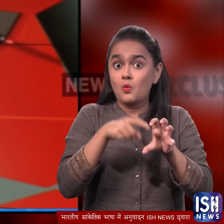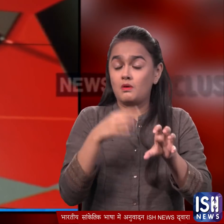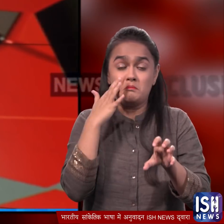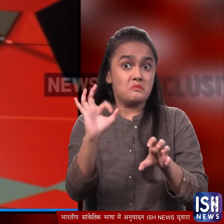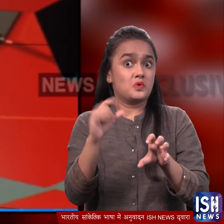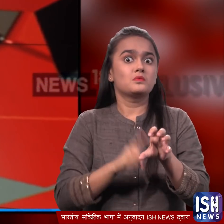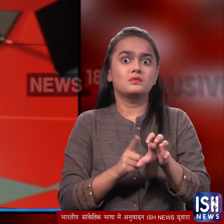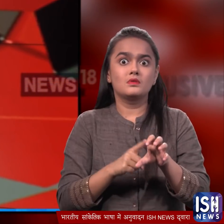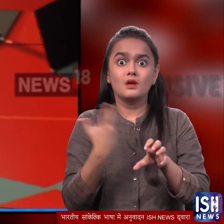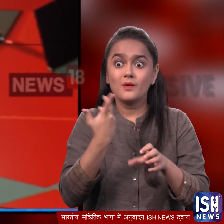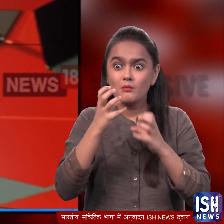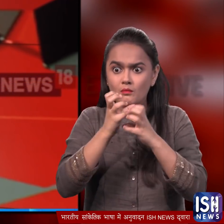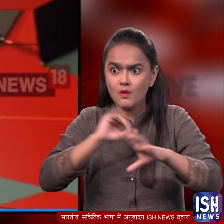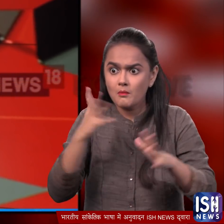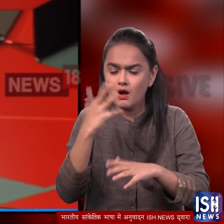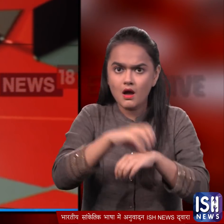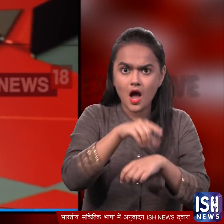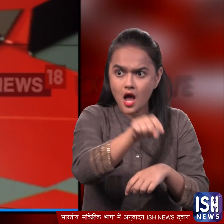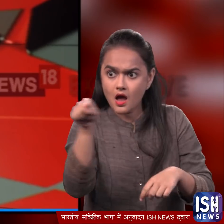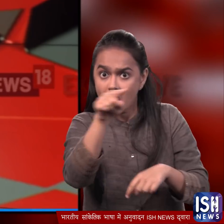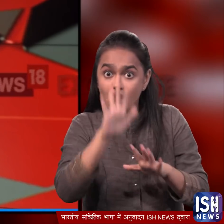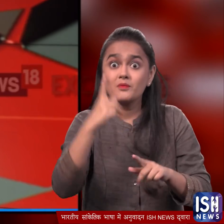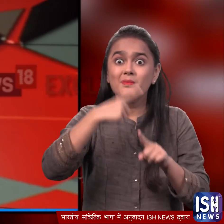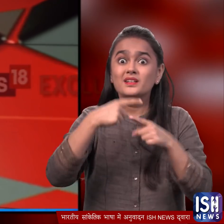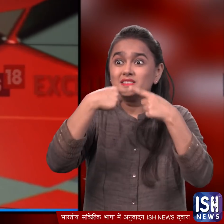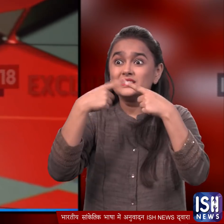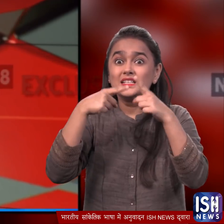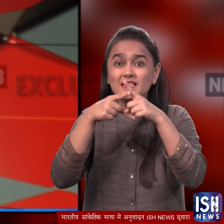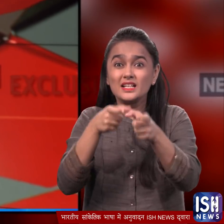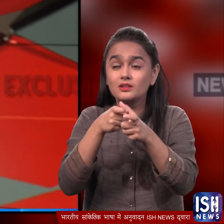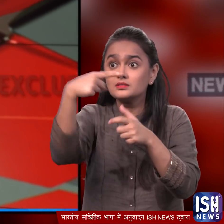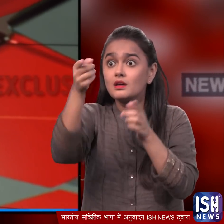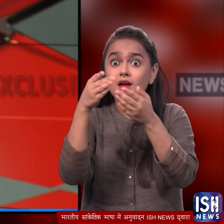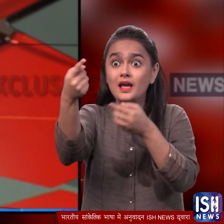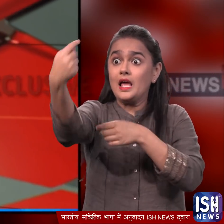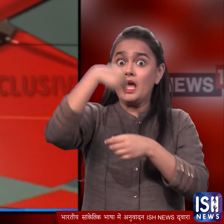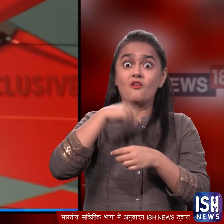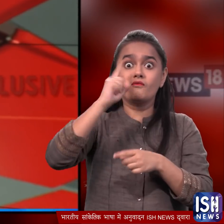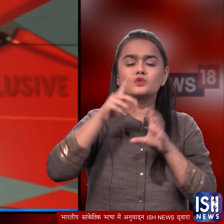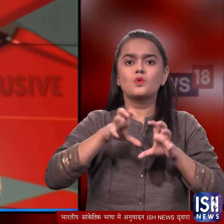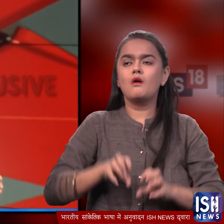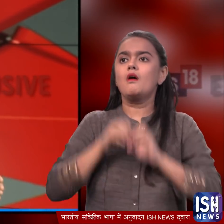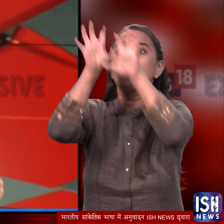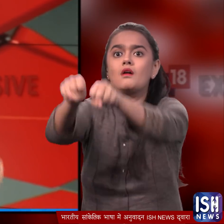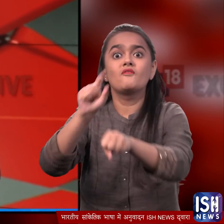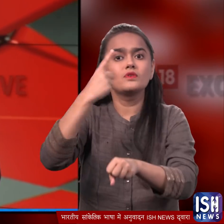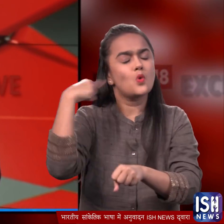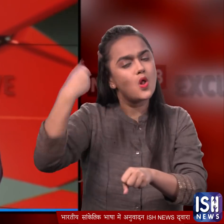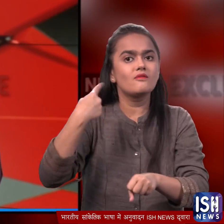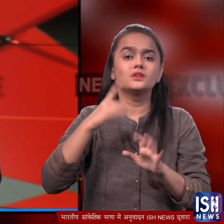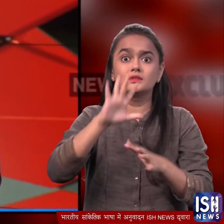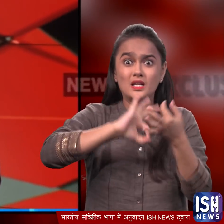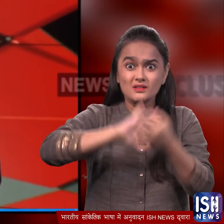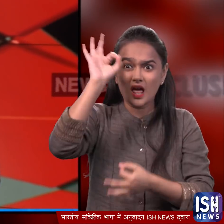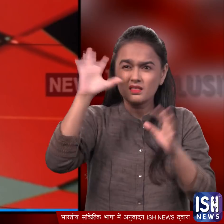क्योंकि विस्फोटक का पता लगाने और संदिग्ध हमलावरों पर पहला वार NSG के प्रशिक्षित कुत्ते ही करते हैं, जिनको ट्रेनिंग के साथ अब रात